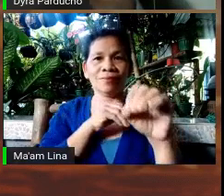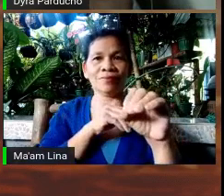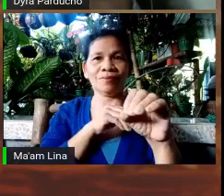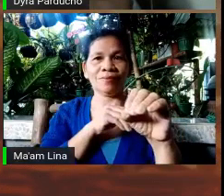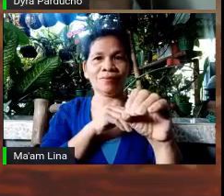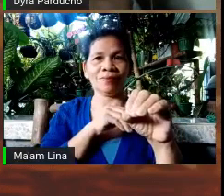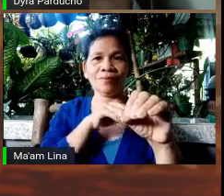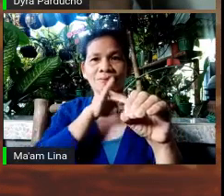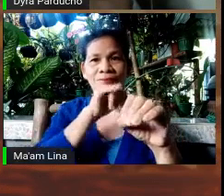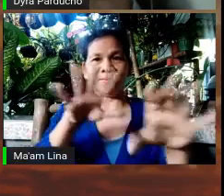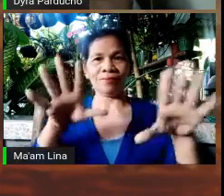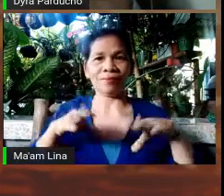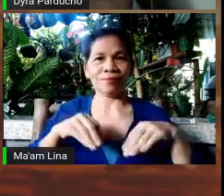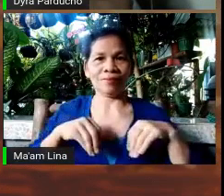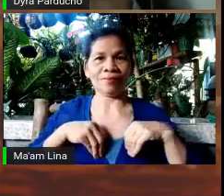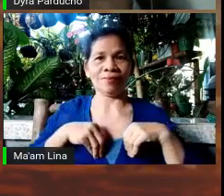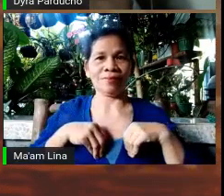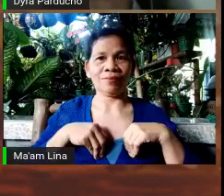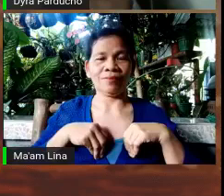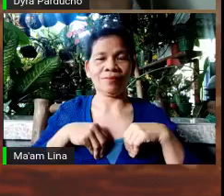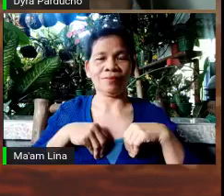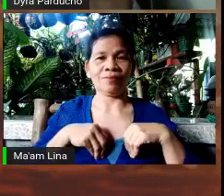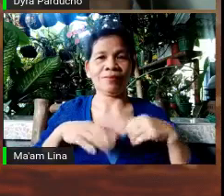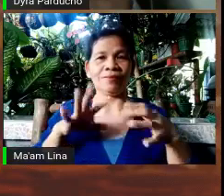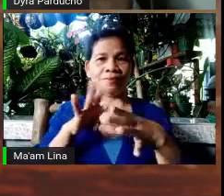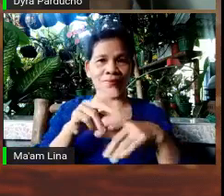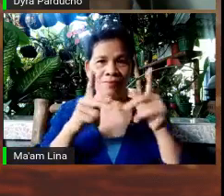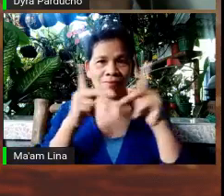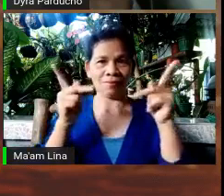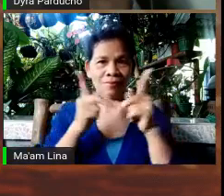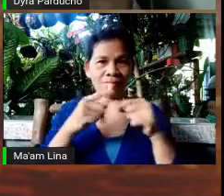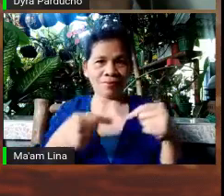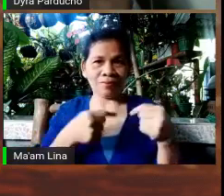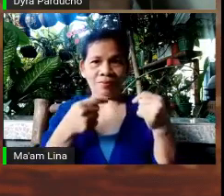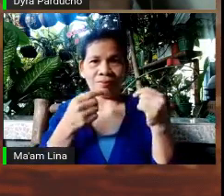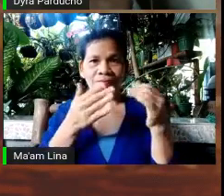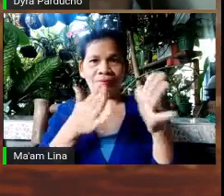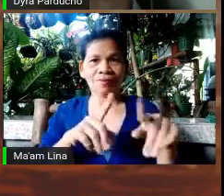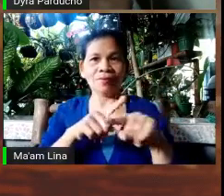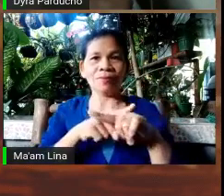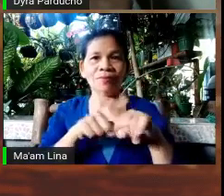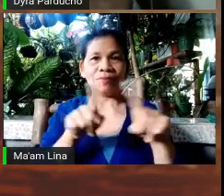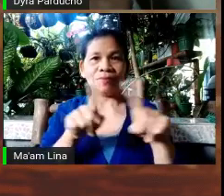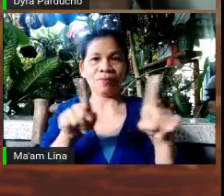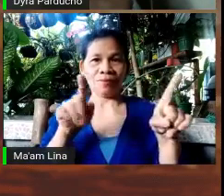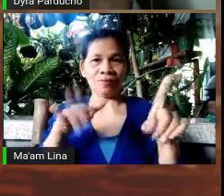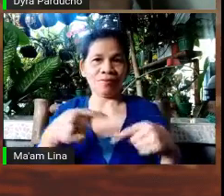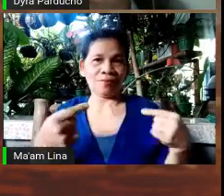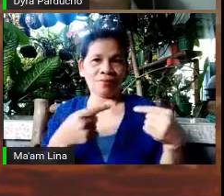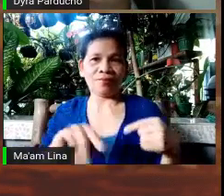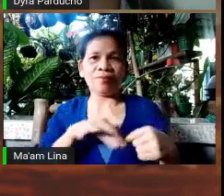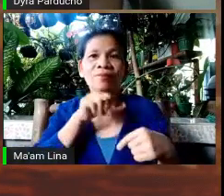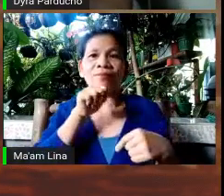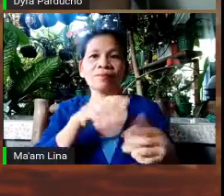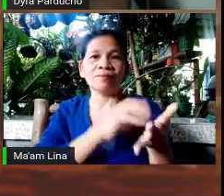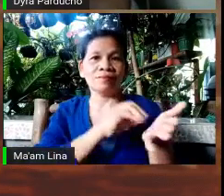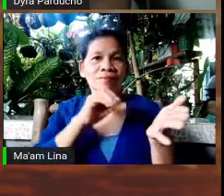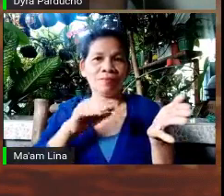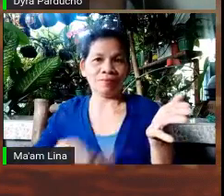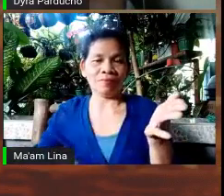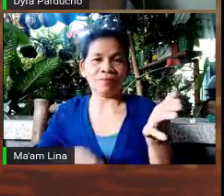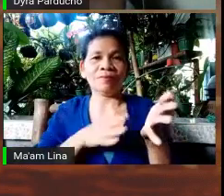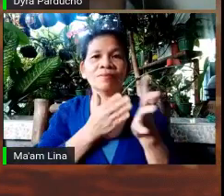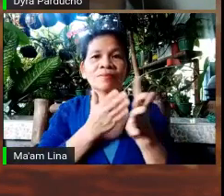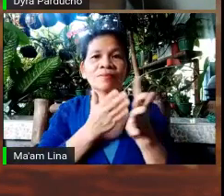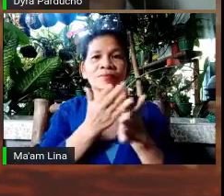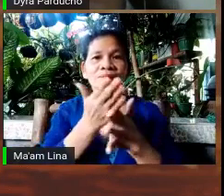Ang kalili ay tinanggap na kapalit ng lugar ng makasalanan. Ngunit ang kasalanan ay hindi naalis sa pamamagitan